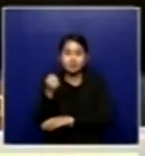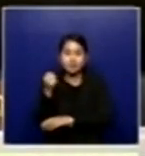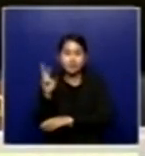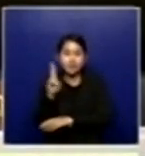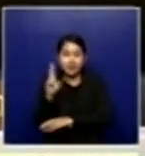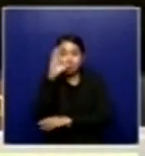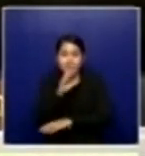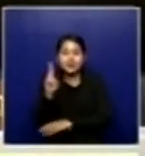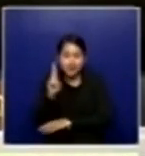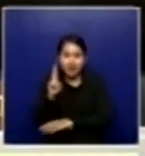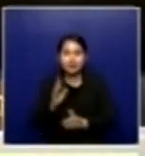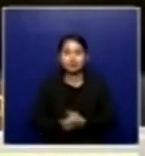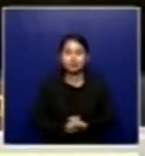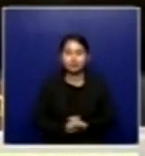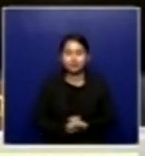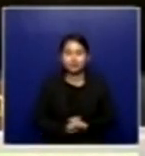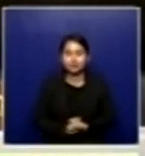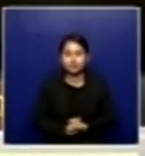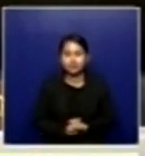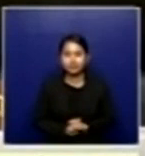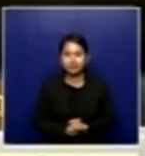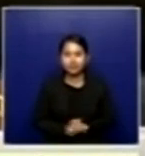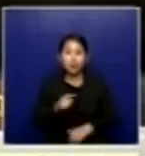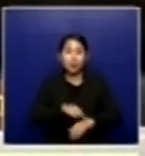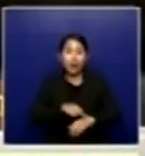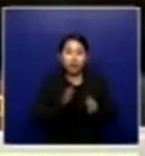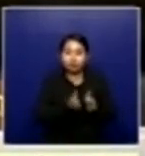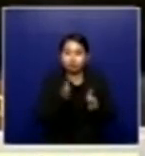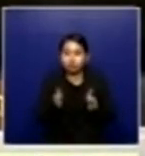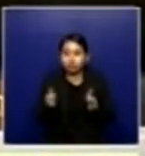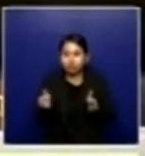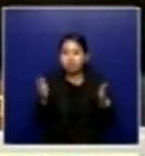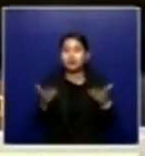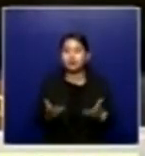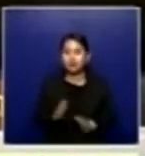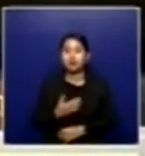เหตุการณ์ที่เกิดขึ้นสำหรับกรณีที่ผมเรียนว่า